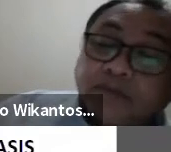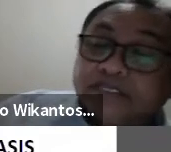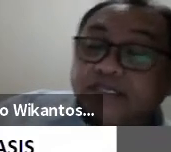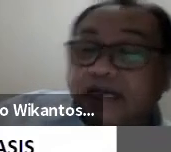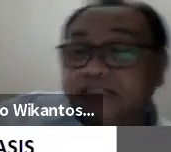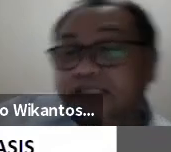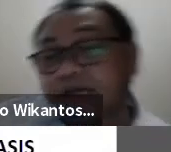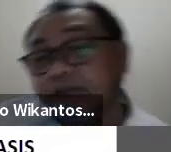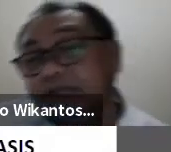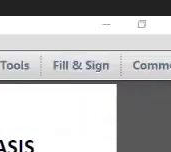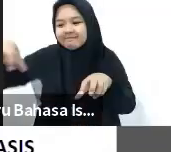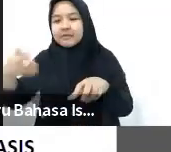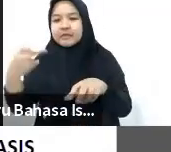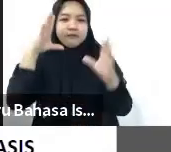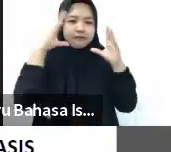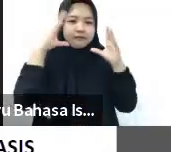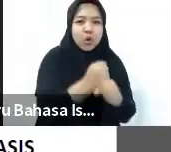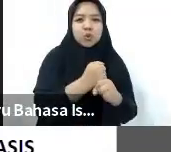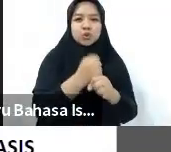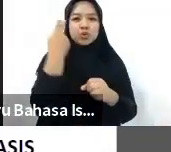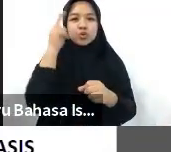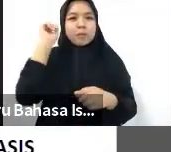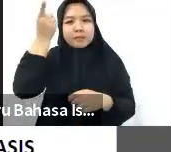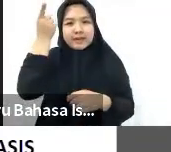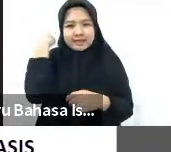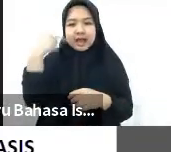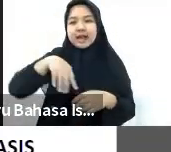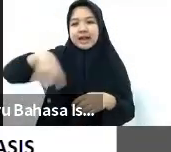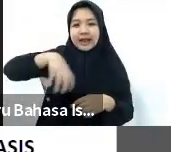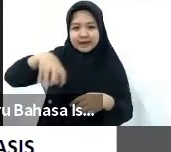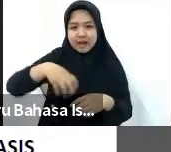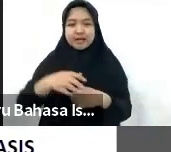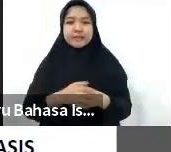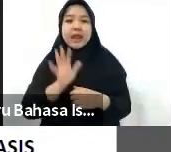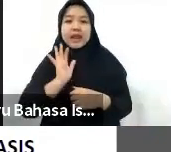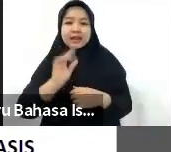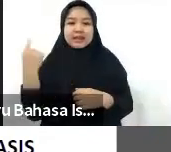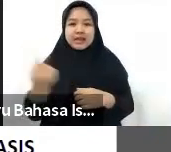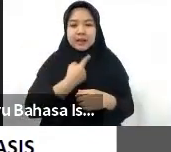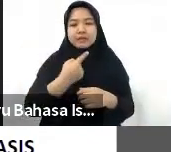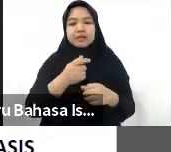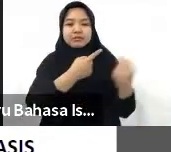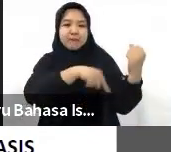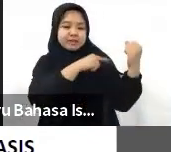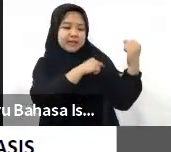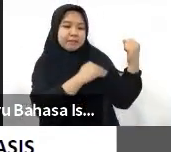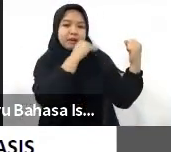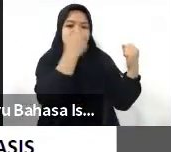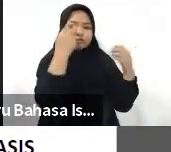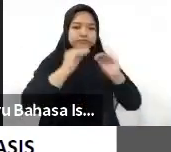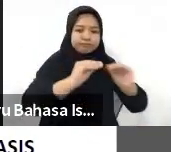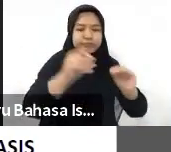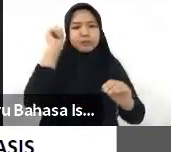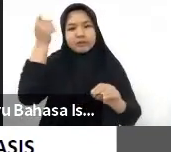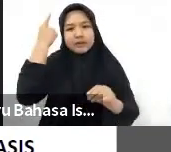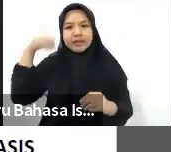memang mendesentralisasikan pelaksanaan ini kepada pemerintah daerah, jadi nanti kami melakukan capacity building kepada pemda-pemda yang